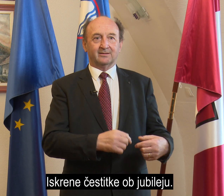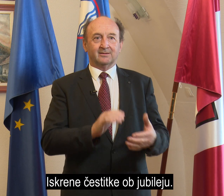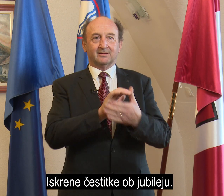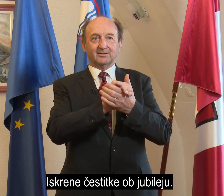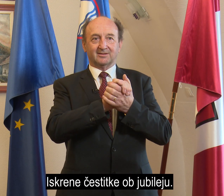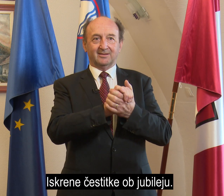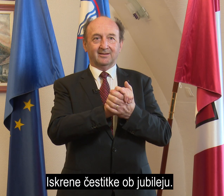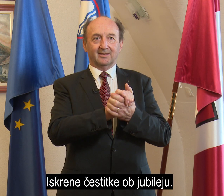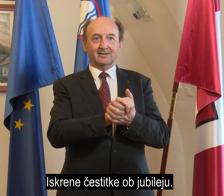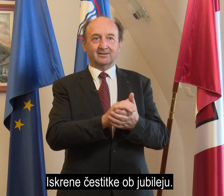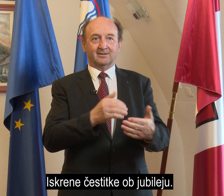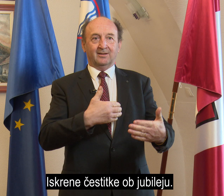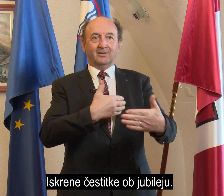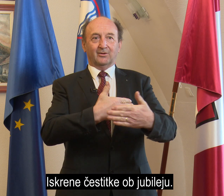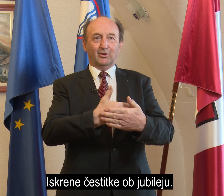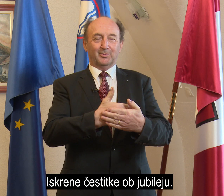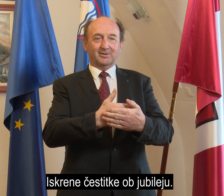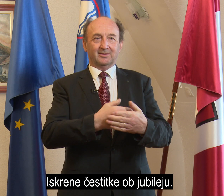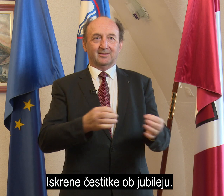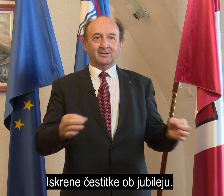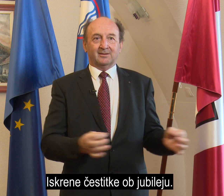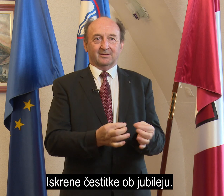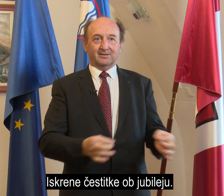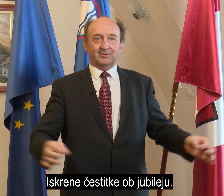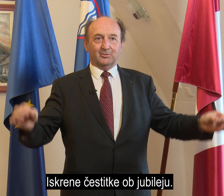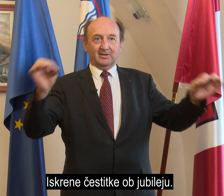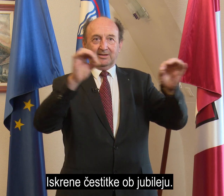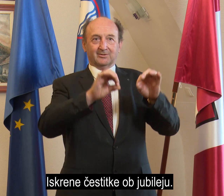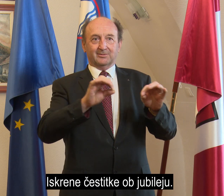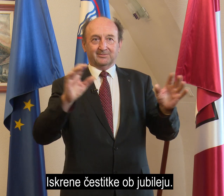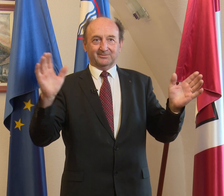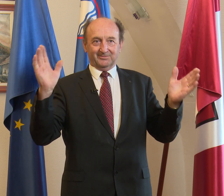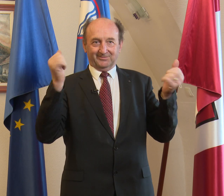Iskrene čestitke ob jubileju.